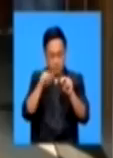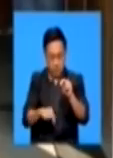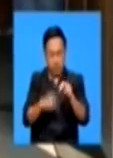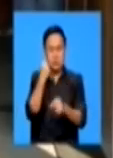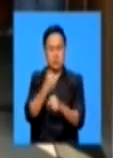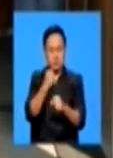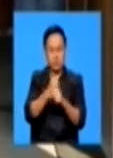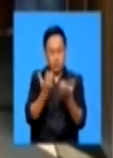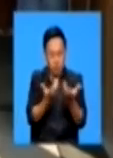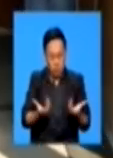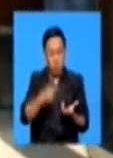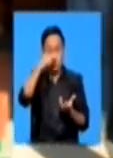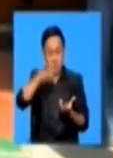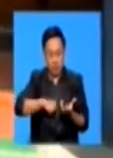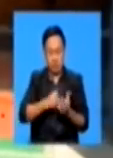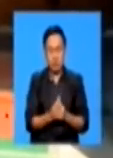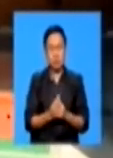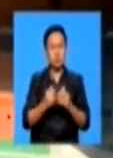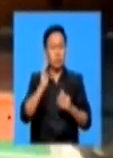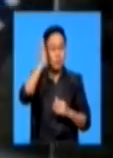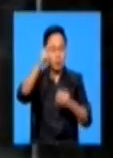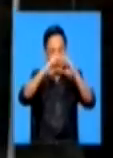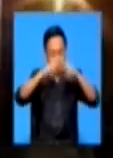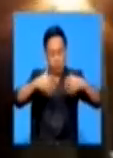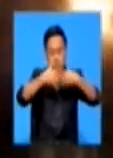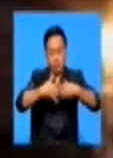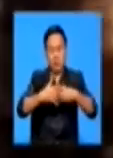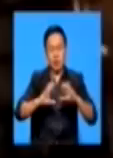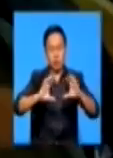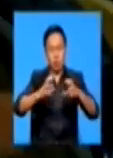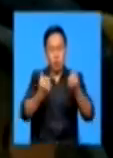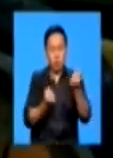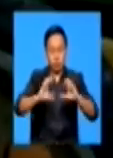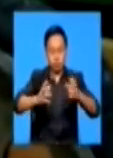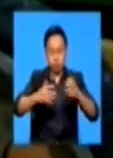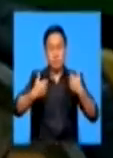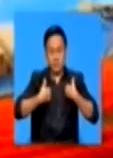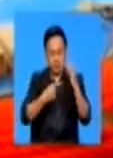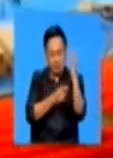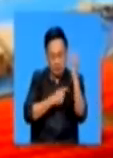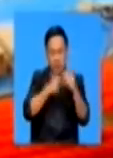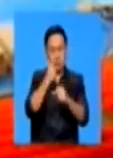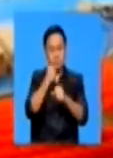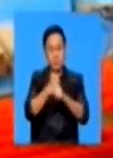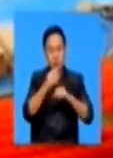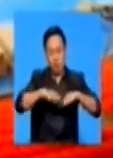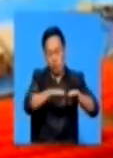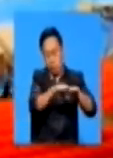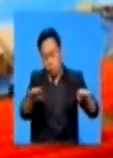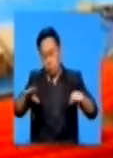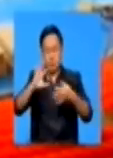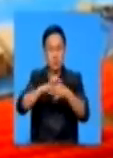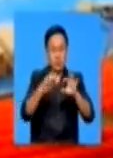านเกี่ยวกับเรื่องยางนะครับแล้วก็ทำนอกจากยางรถยนต์แล้วก็จะมีเรื่องของยางปูพื้นในเรื่องของปูสนามกีฬ